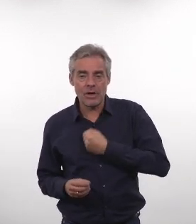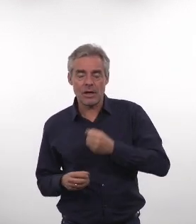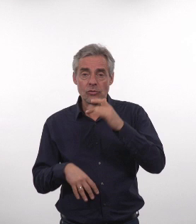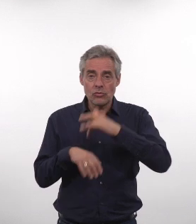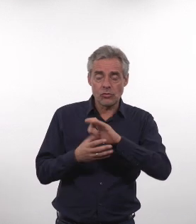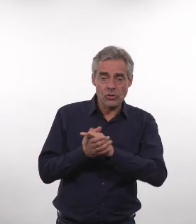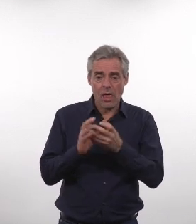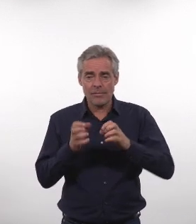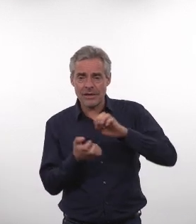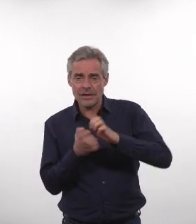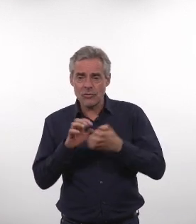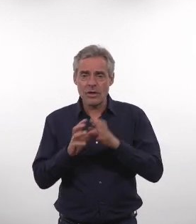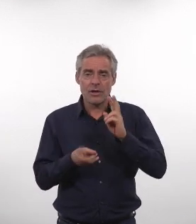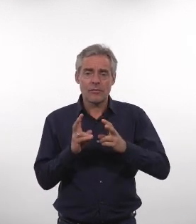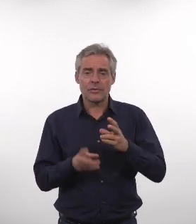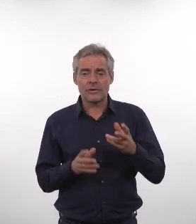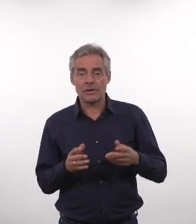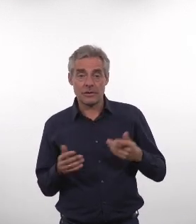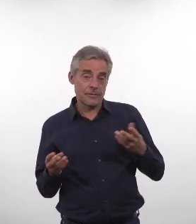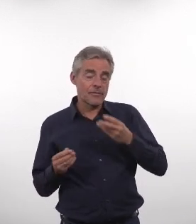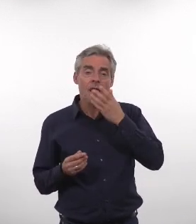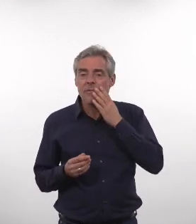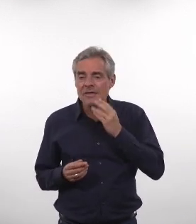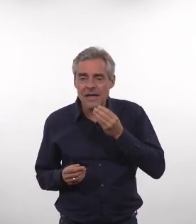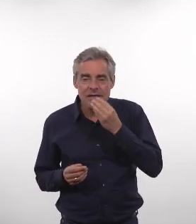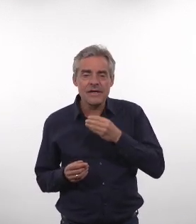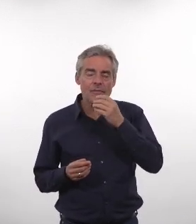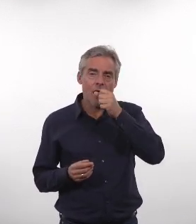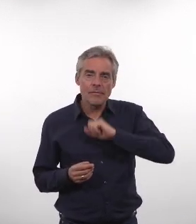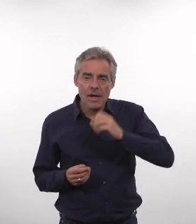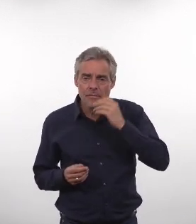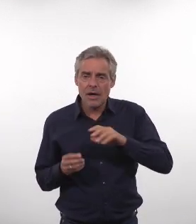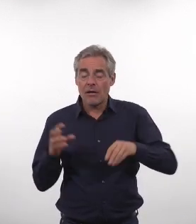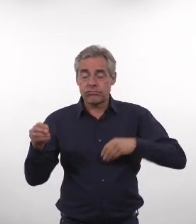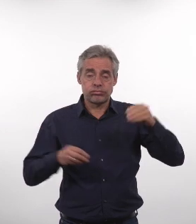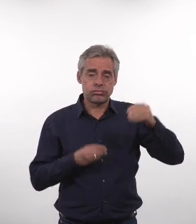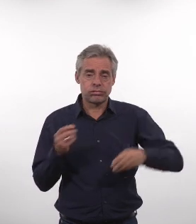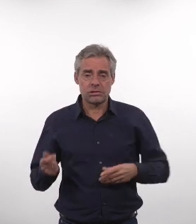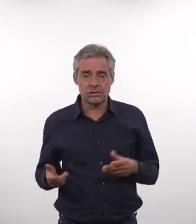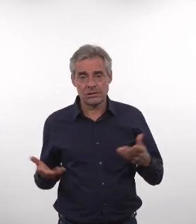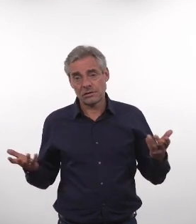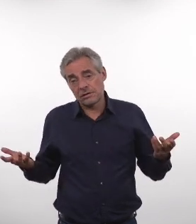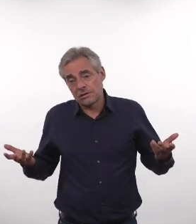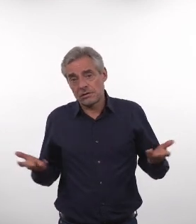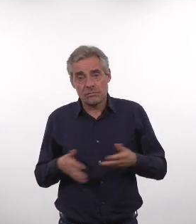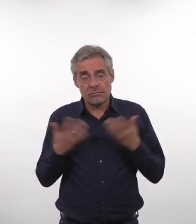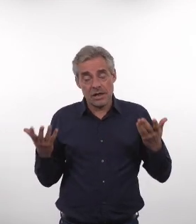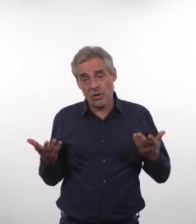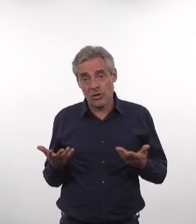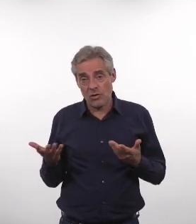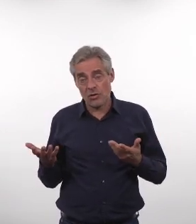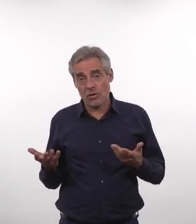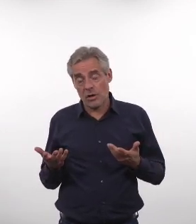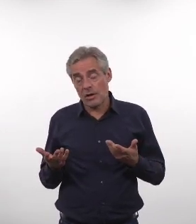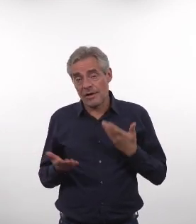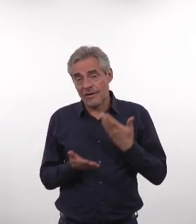manipulé et qui puisse être enduit de salive, qui puisse aller se balader dans des endroits un peu inhabituels. Mais